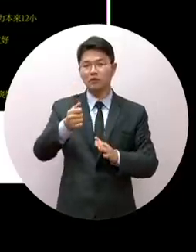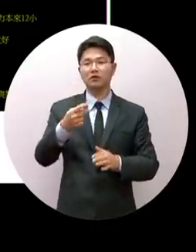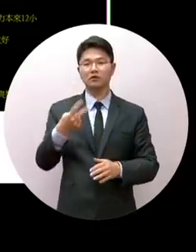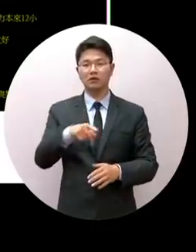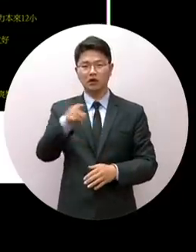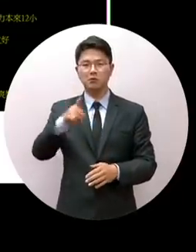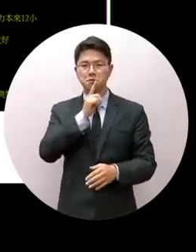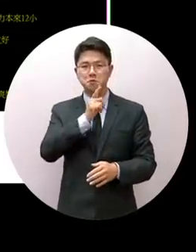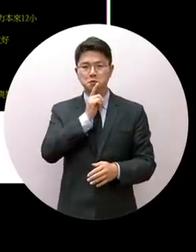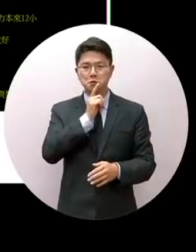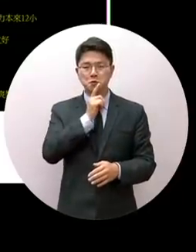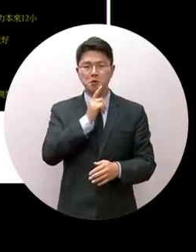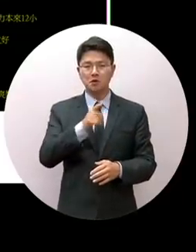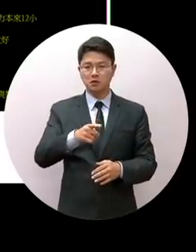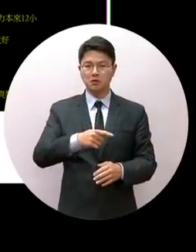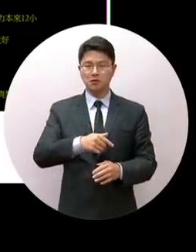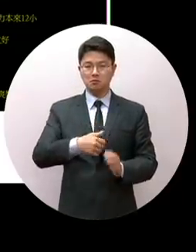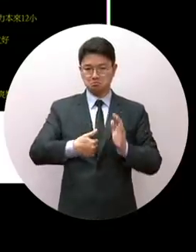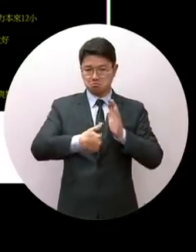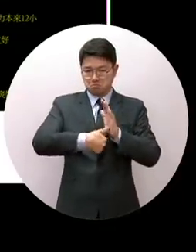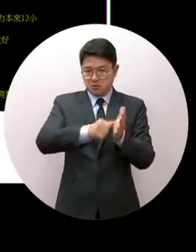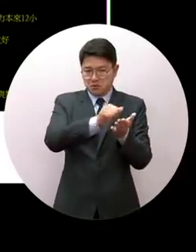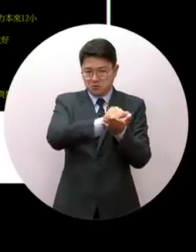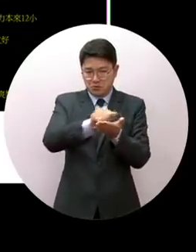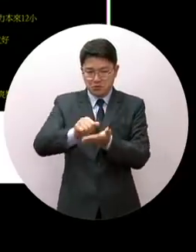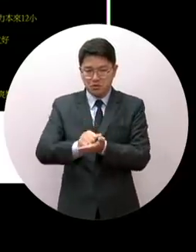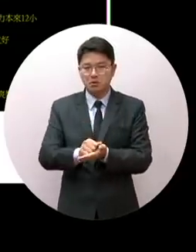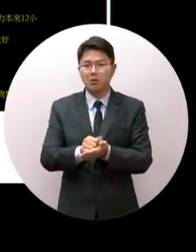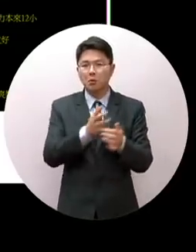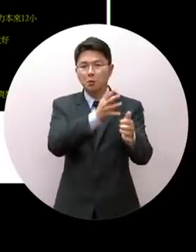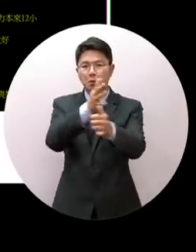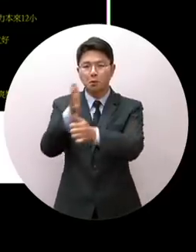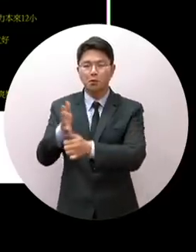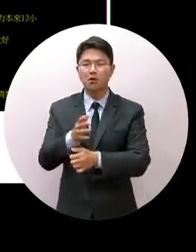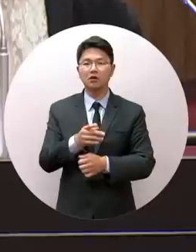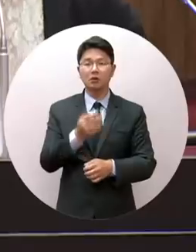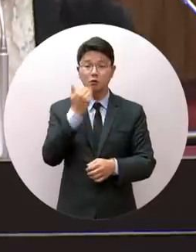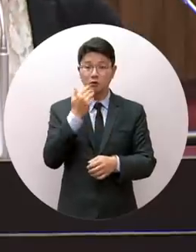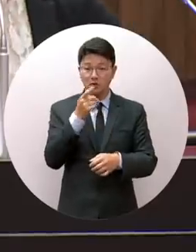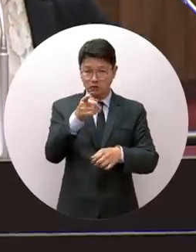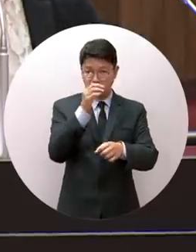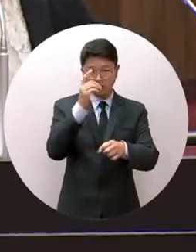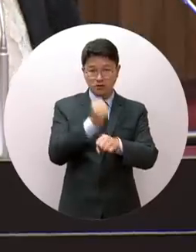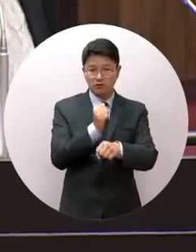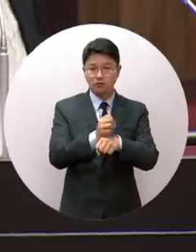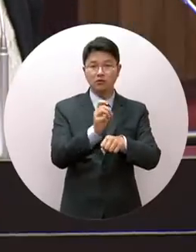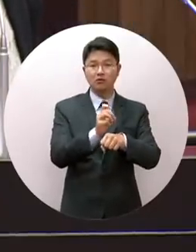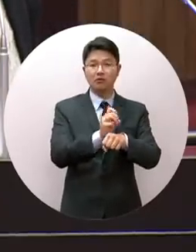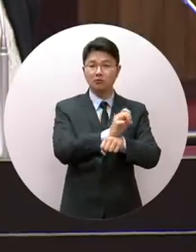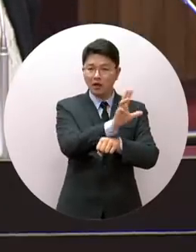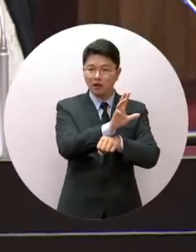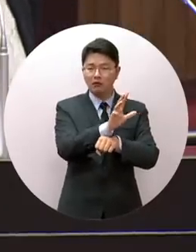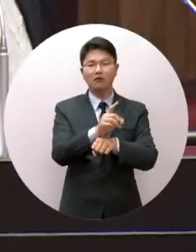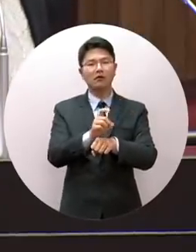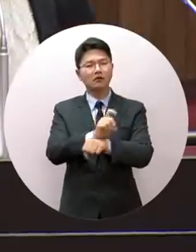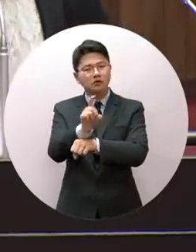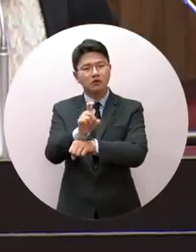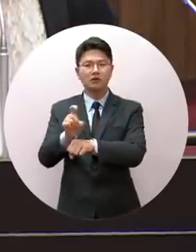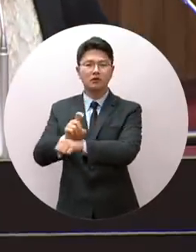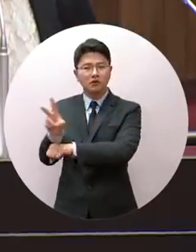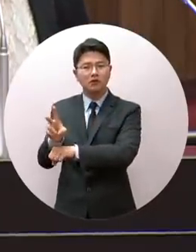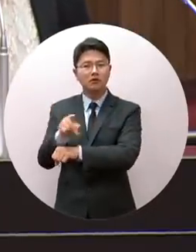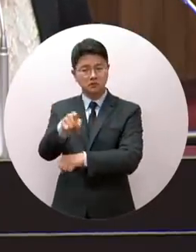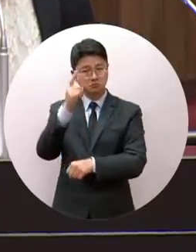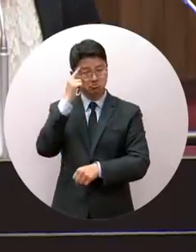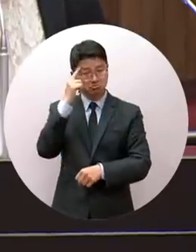记名的调查，问一下说，哎，想要执行八个小时、十个小时、十二小时，你们前提